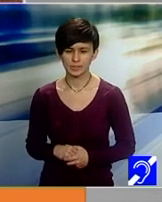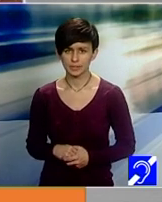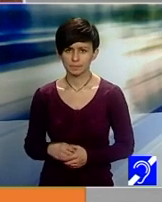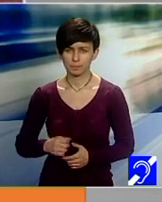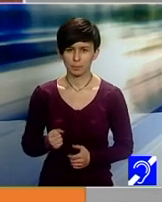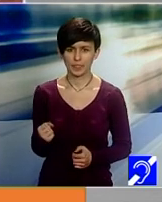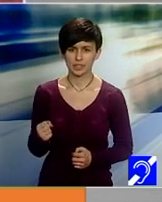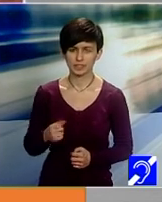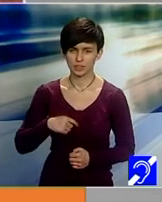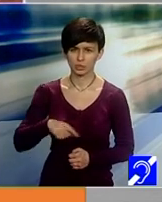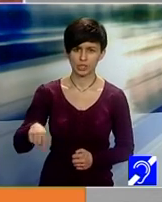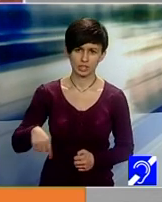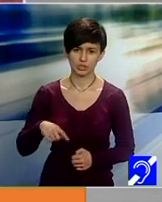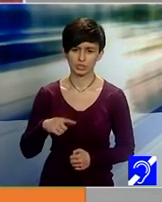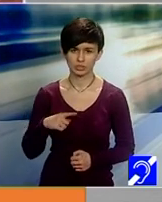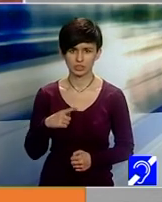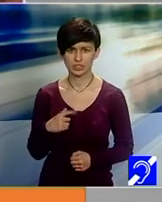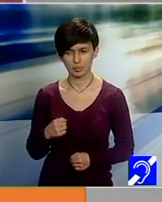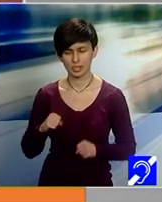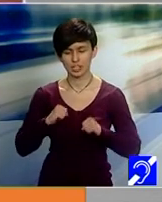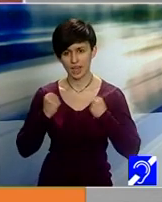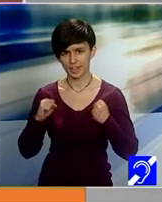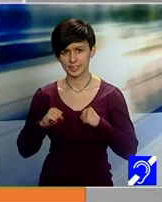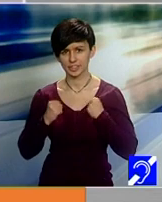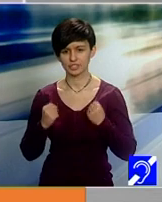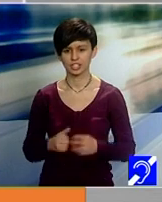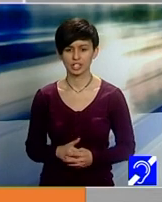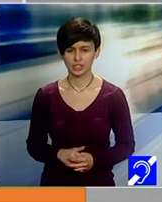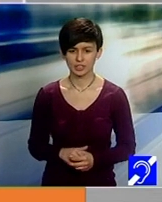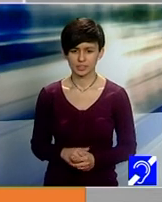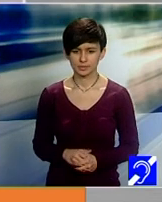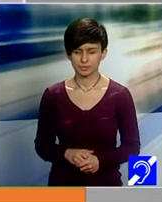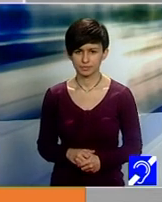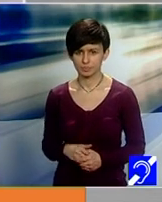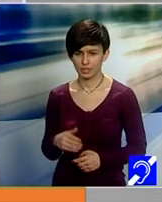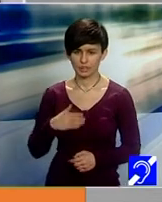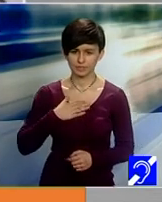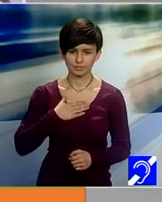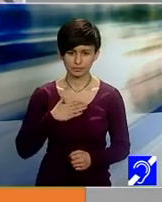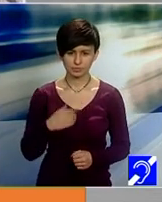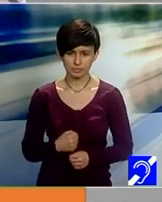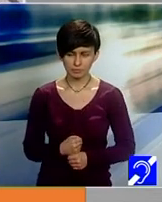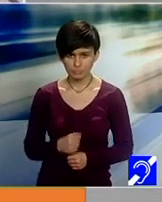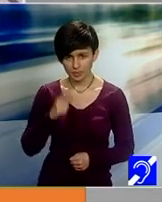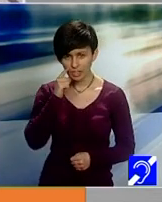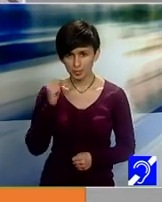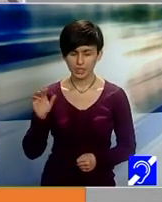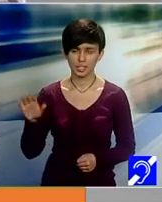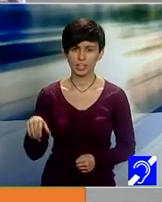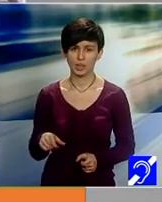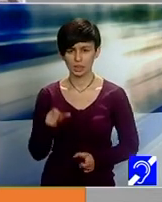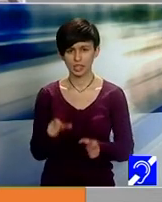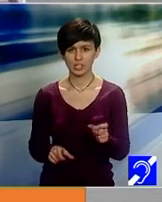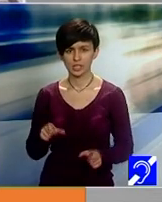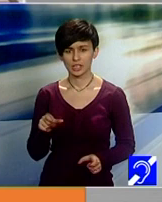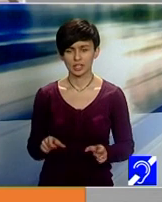că suntem un sat foarte muncitor, cu oameni muncitori. Adică avem oameni care au solarii în curte,